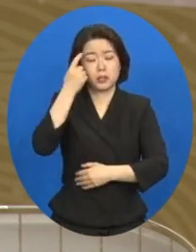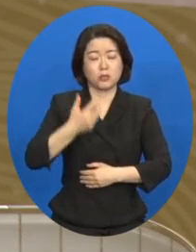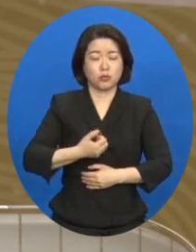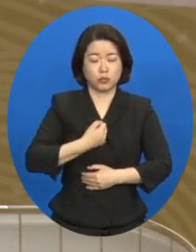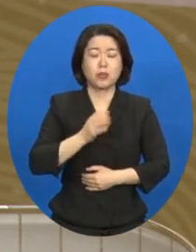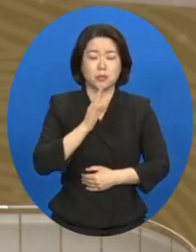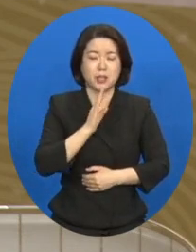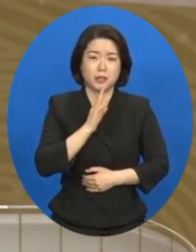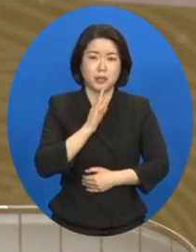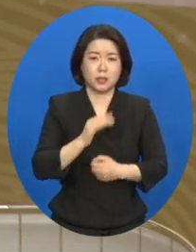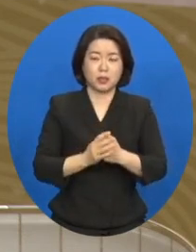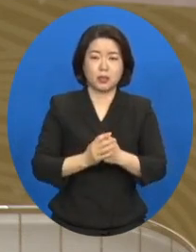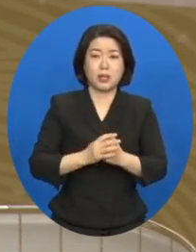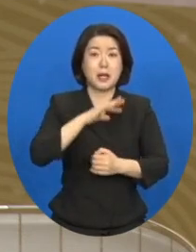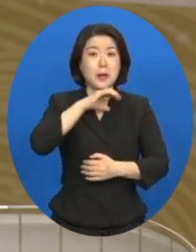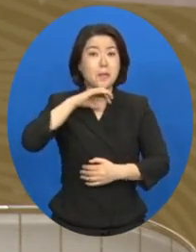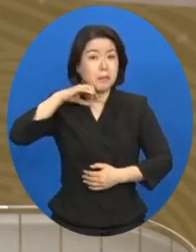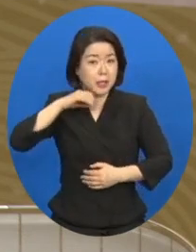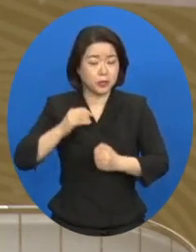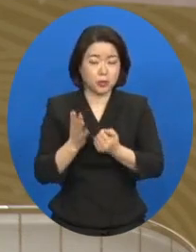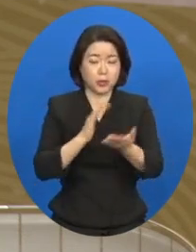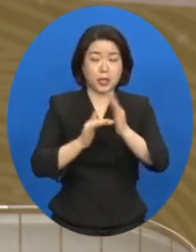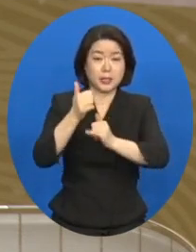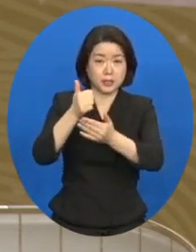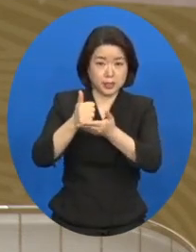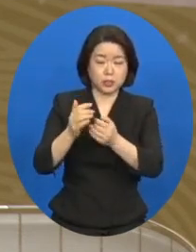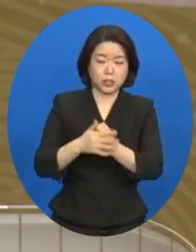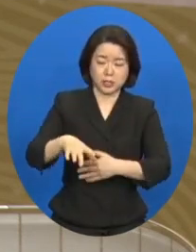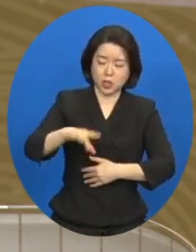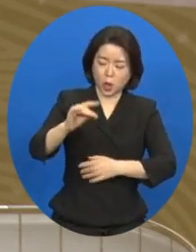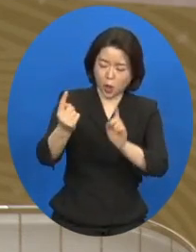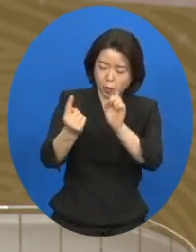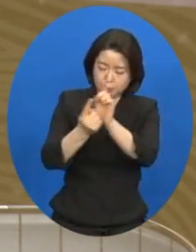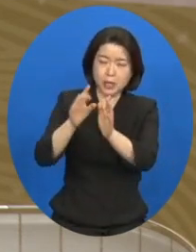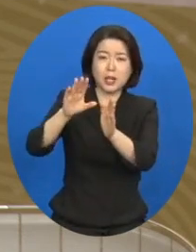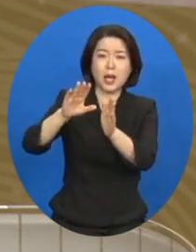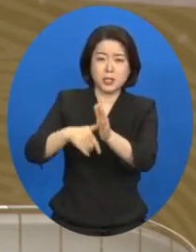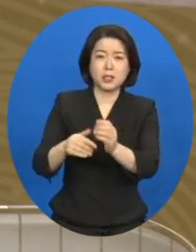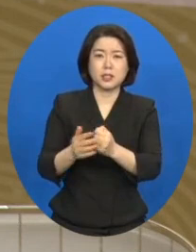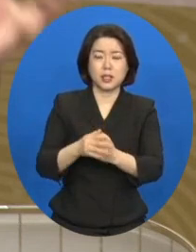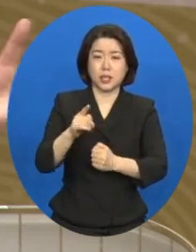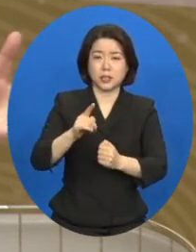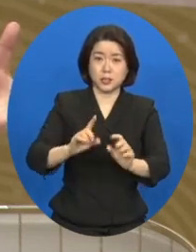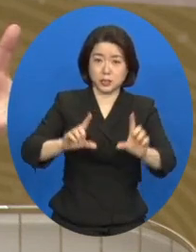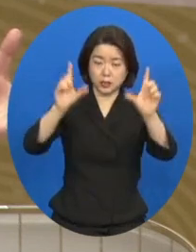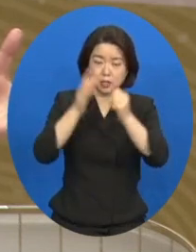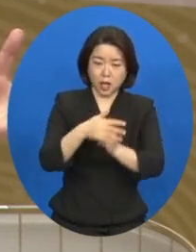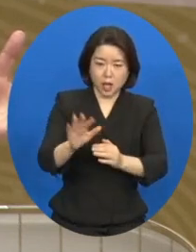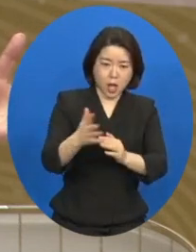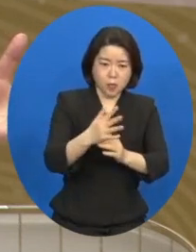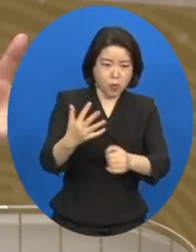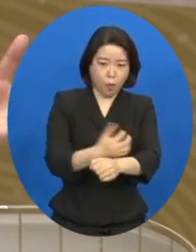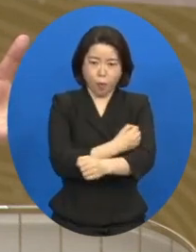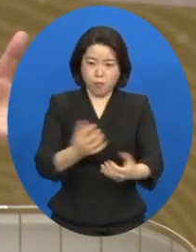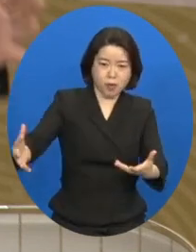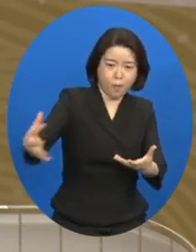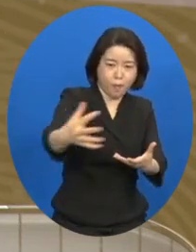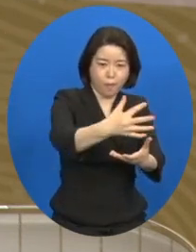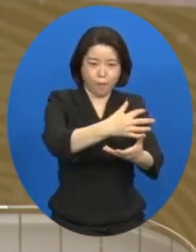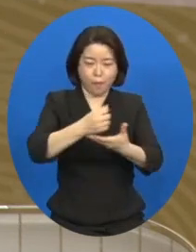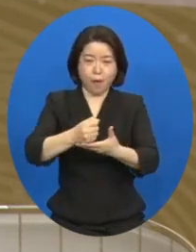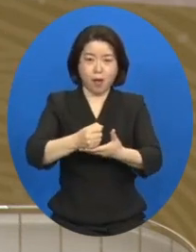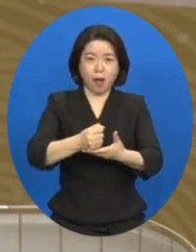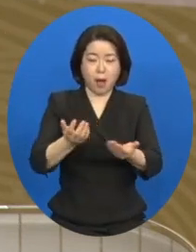충격이에요. 베드로가 예수님을 처음 만났을 때 그는 그날 고기를 엄청나게 많이 잡았어요.